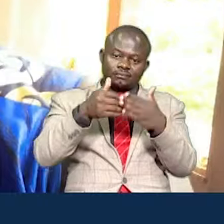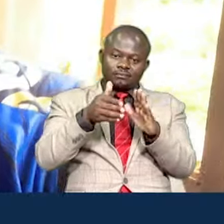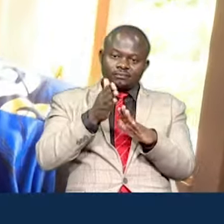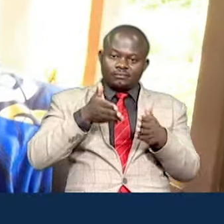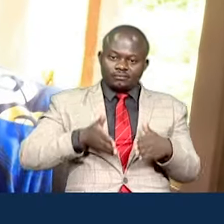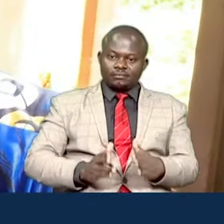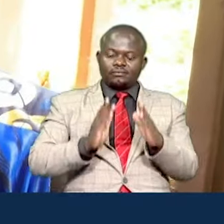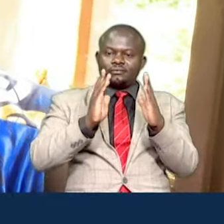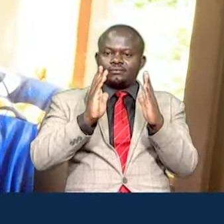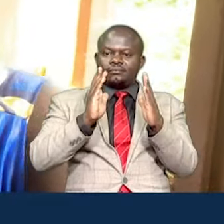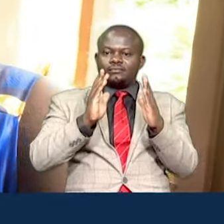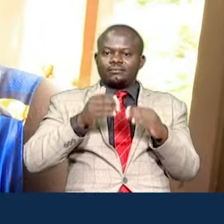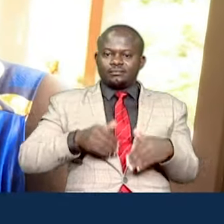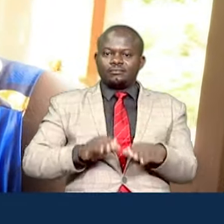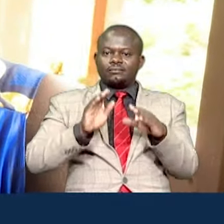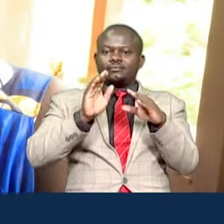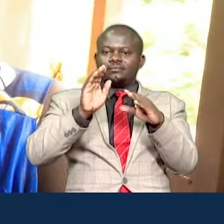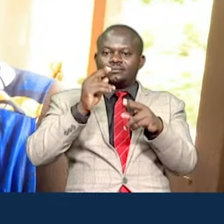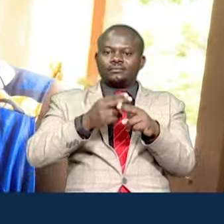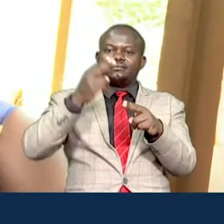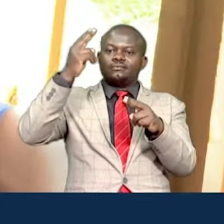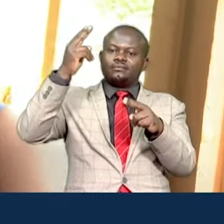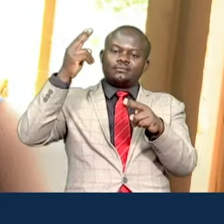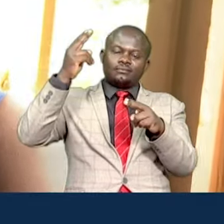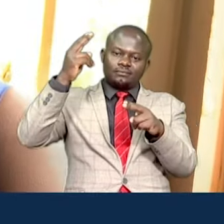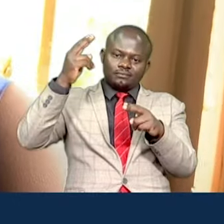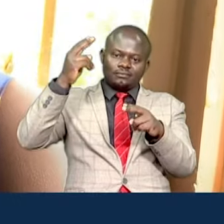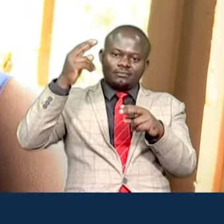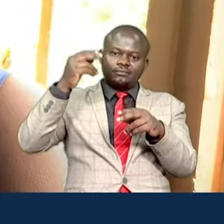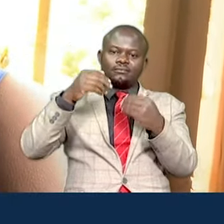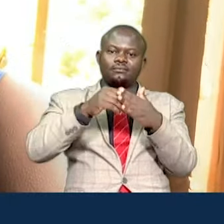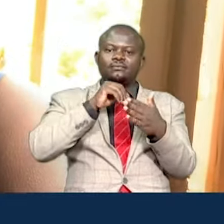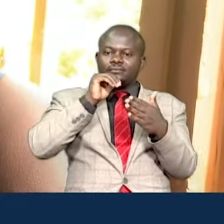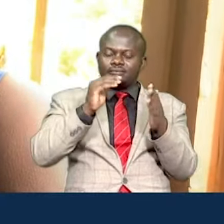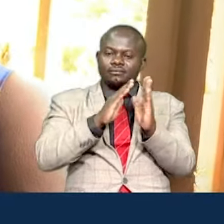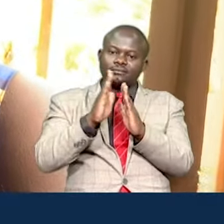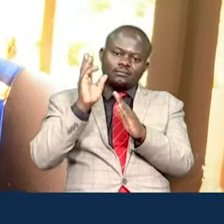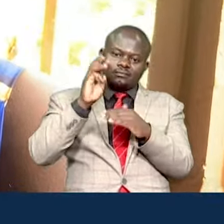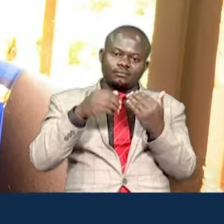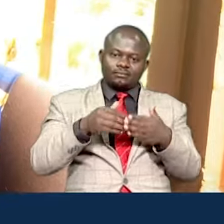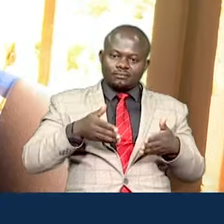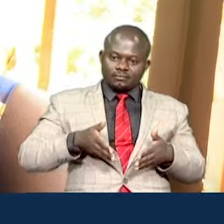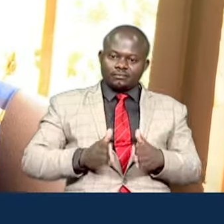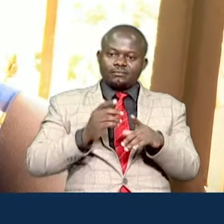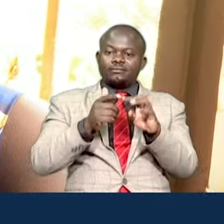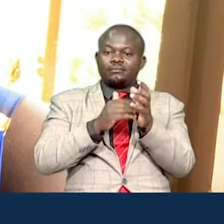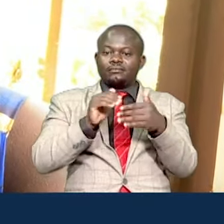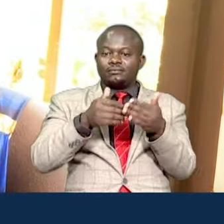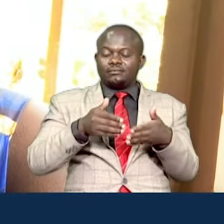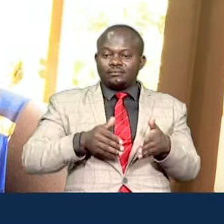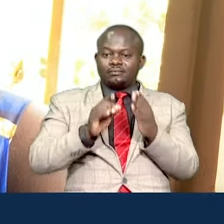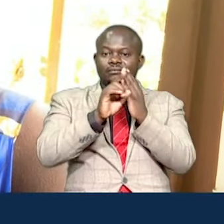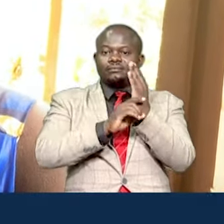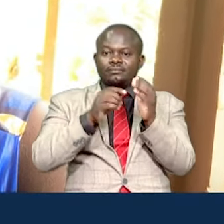babyara. Mbega kavutse nko mu izina ry'umukandida niko navuga, ntago nari narariteguye ko nzamwitaba amahoro, ariko yavutse ku